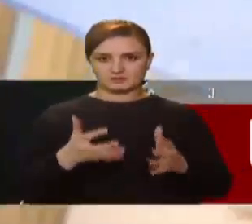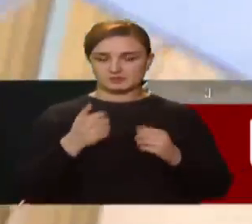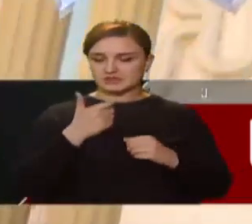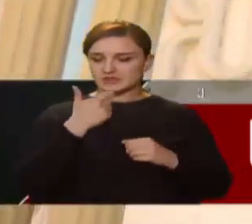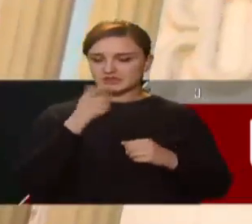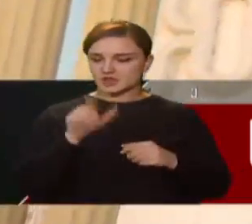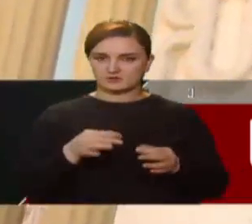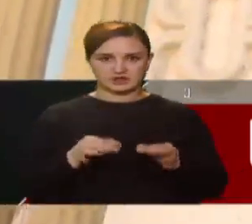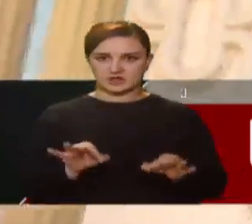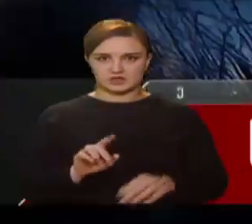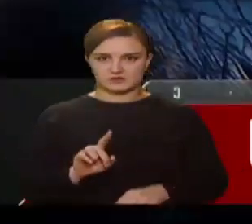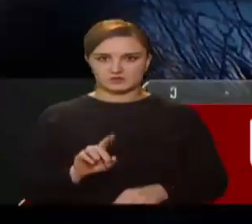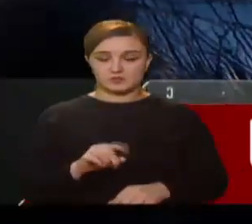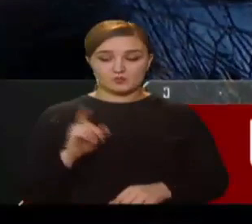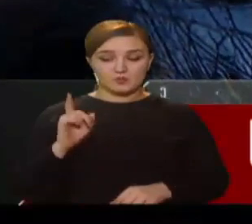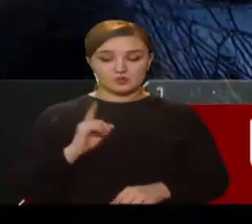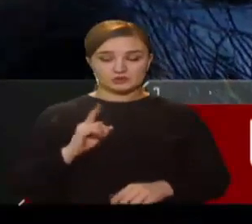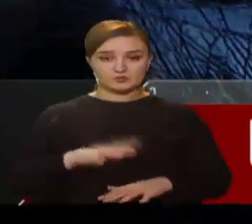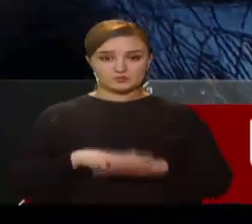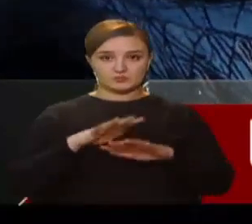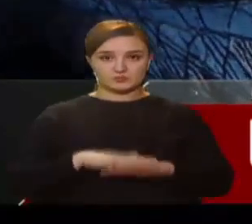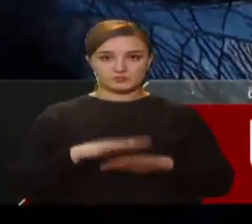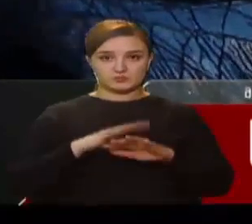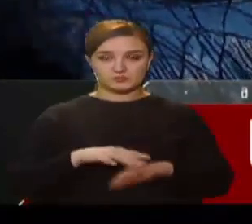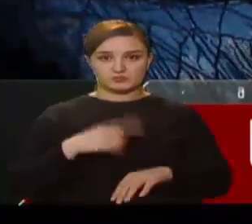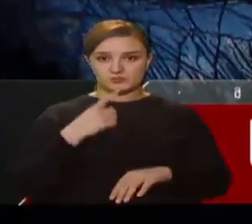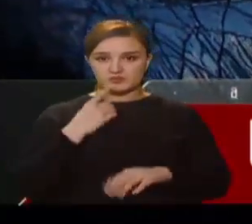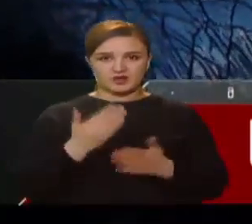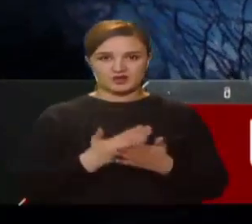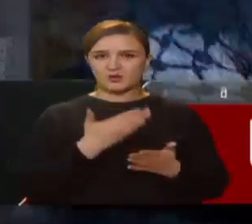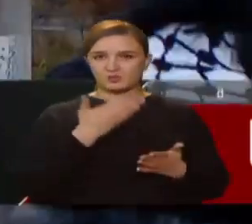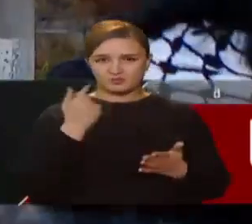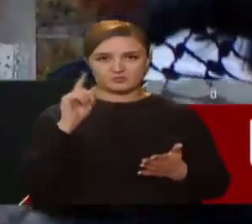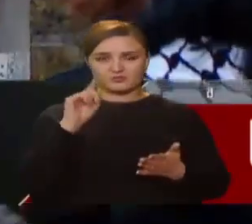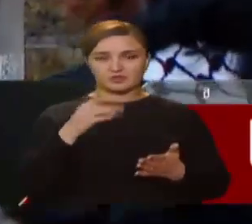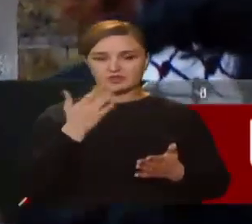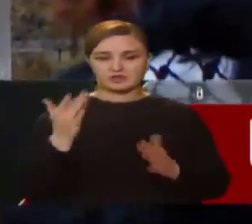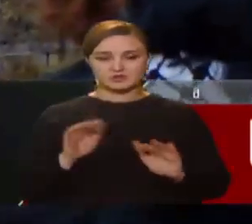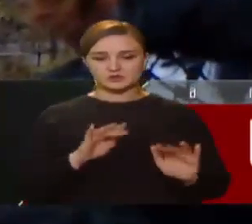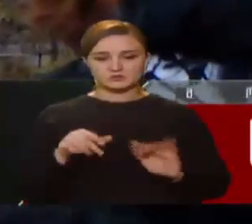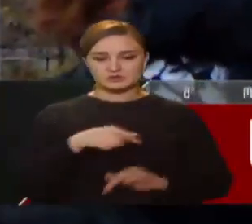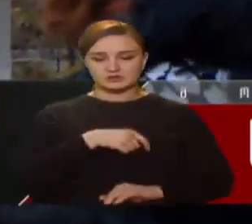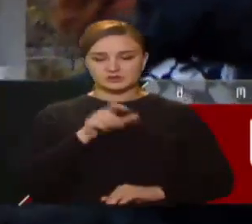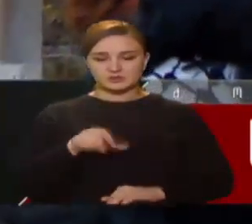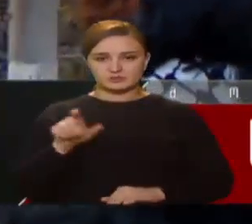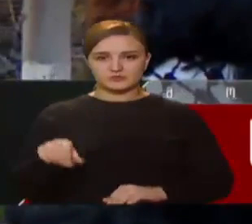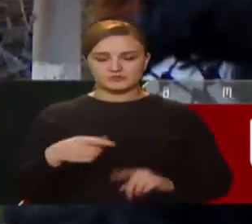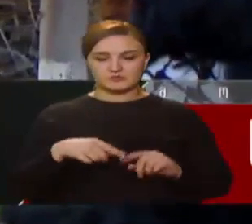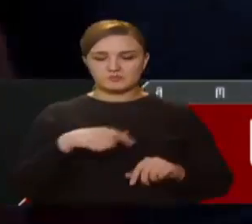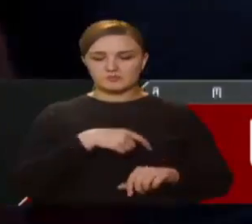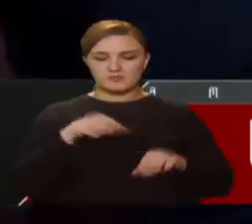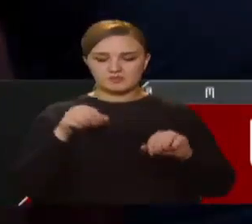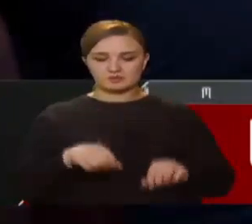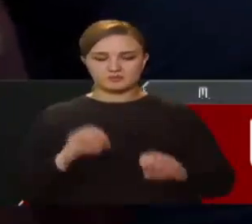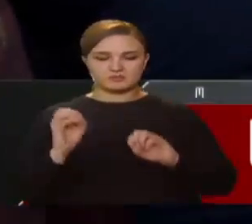saakashuls ar gaatavisuflebs mosolodneli saprotesto aktsiebi madgan arakhalia magram natsionaluri mozdraobis deputatebis misamartit mandatebis